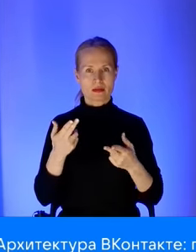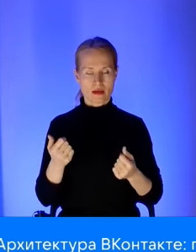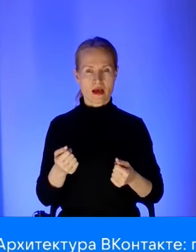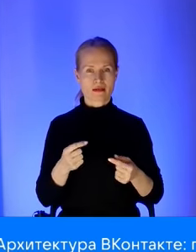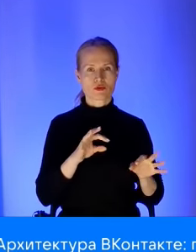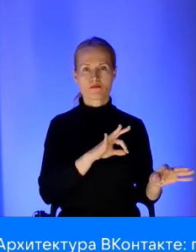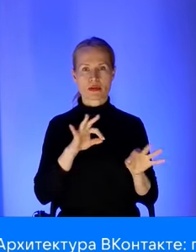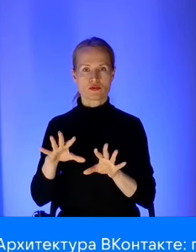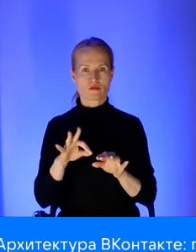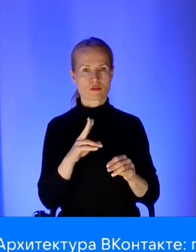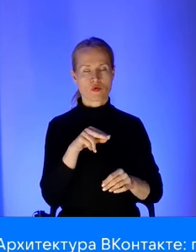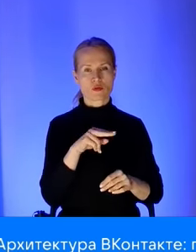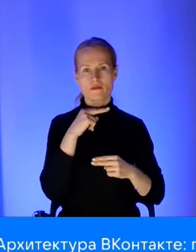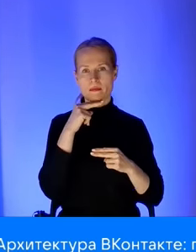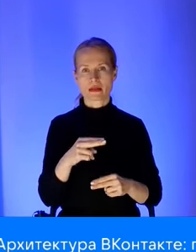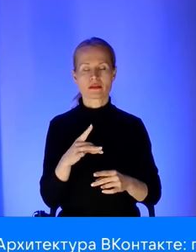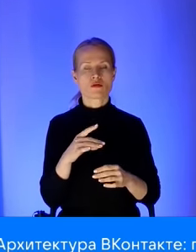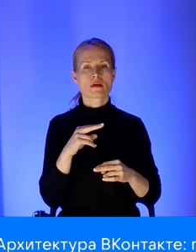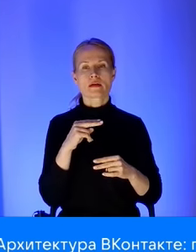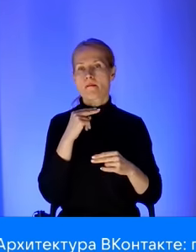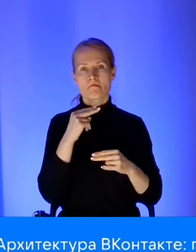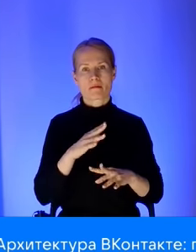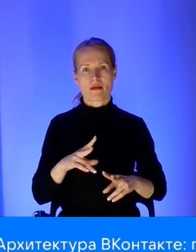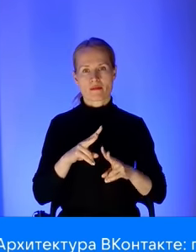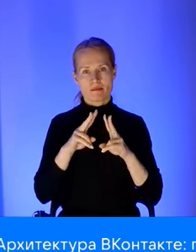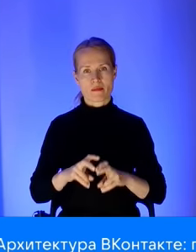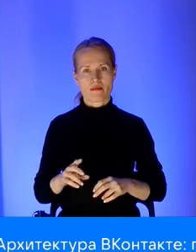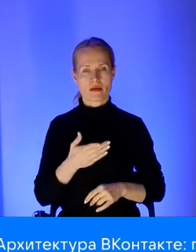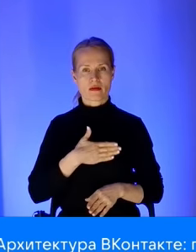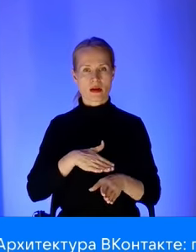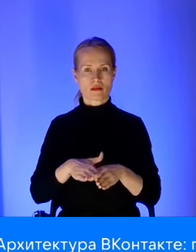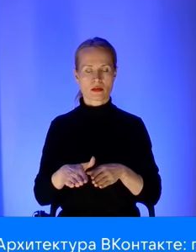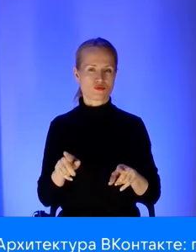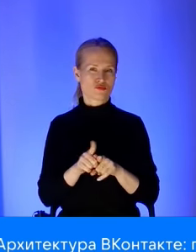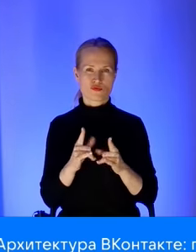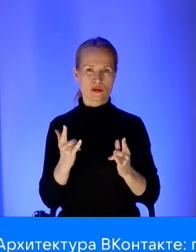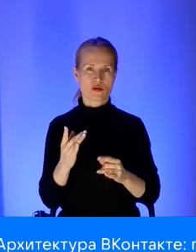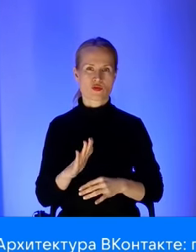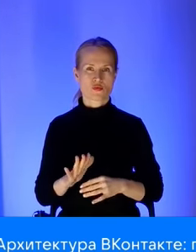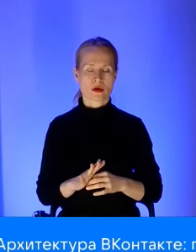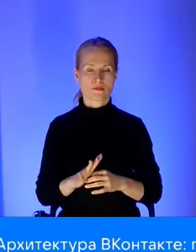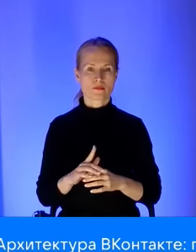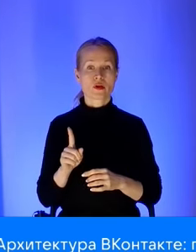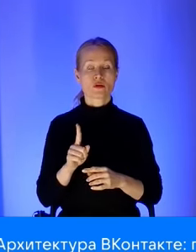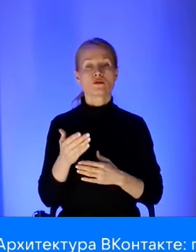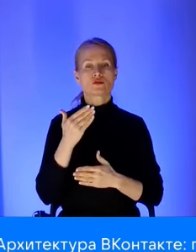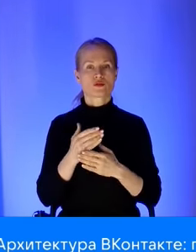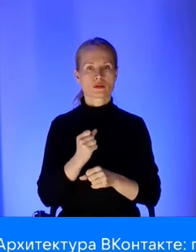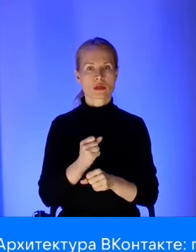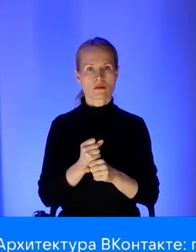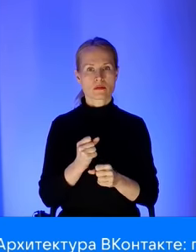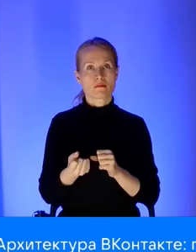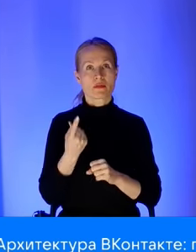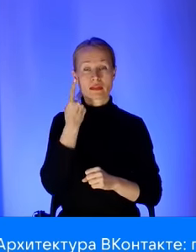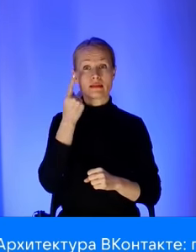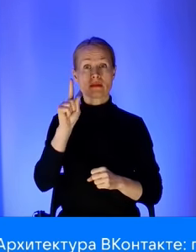кода внимательно перенесён ную но не проверили реализацию Ну тоже как бы не круто что мы сделали У нас появилась идея о